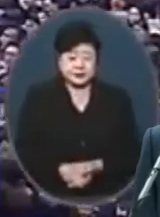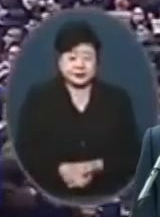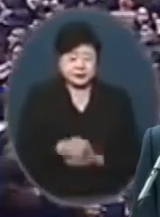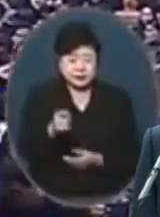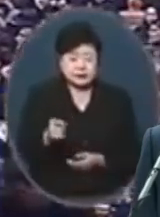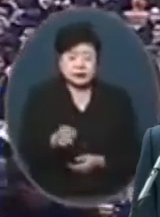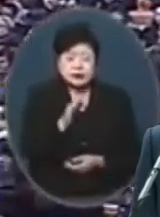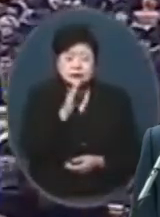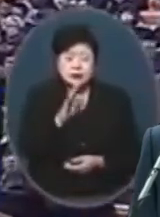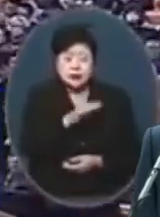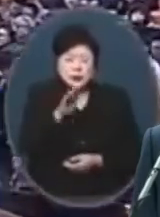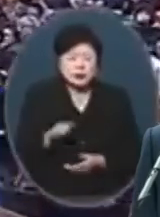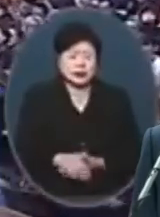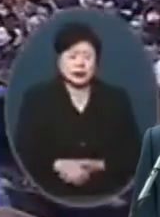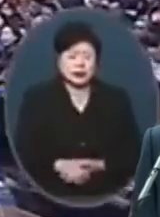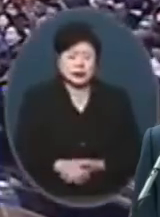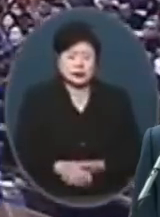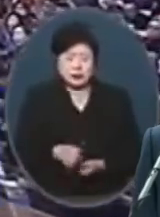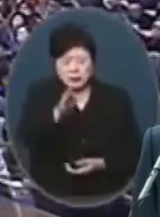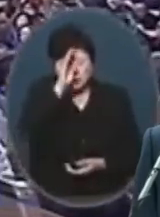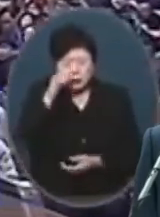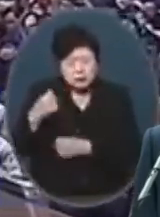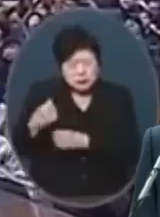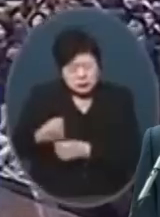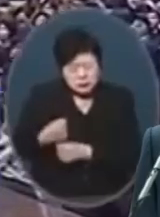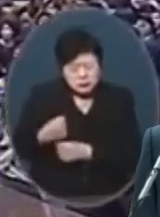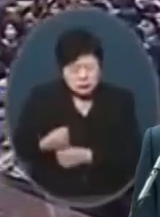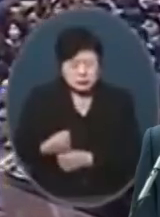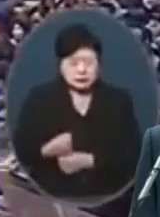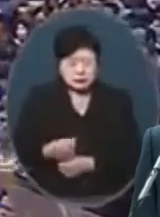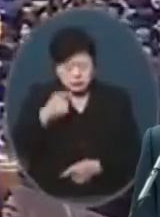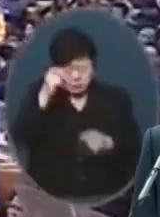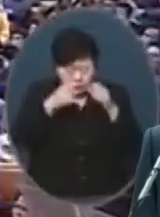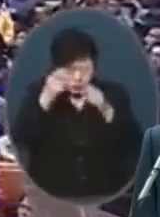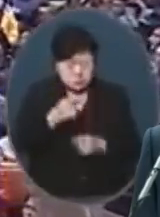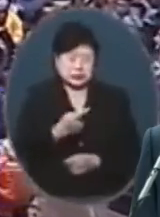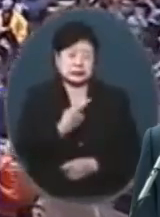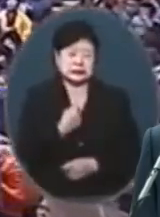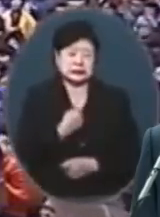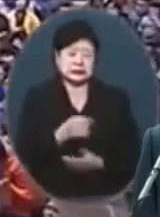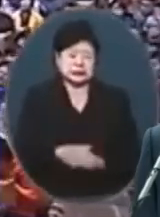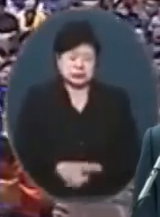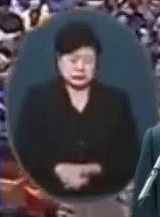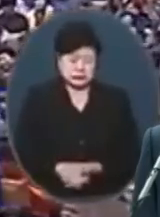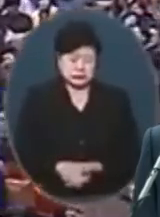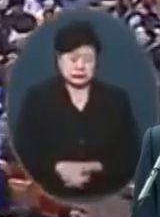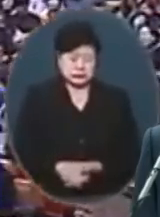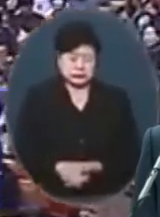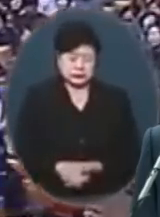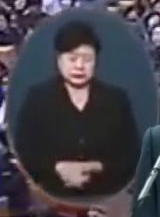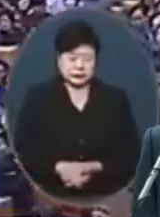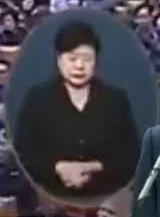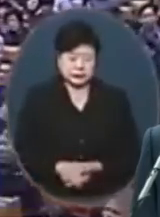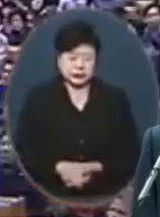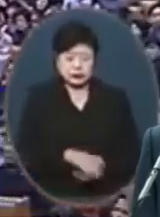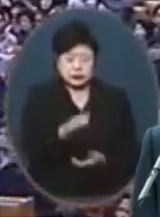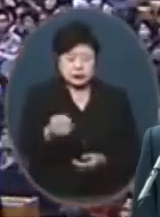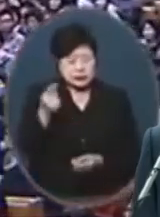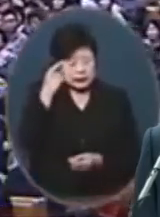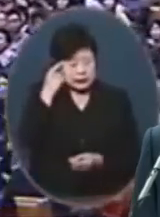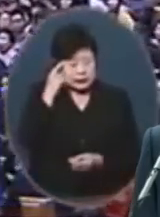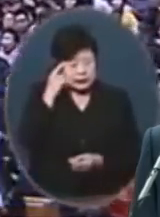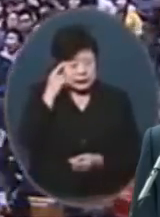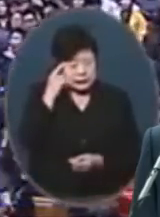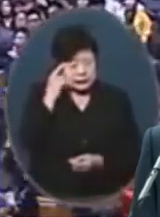그는 실로 우리의 질고를 지고 우리의 슬픔을 당하였거늘 우리는 생각하기를